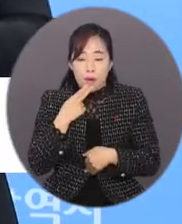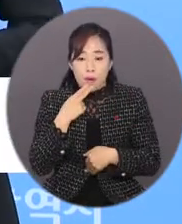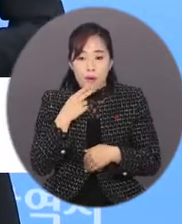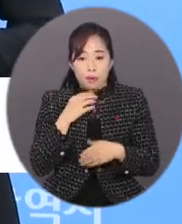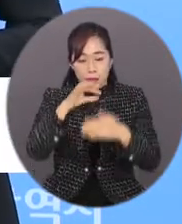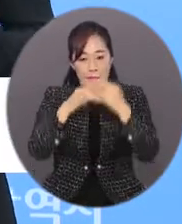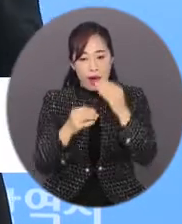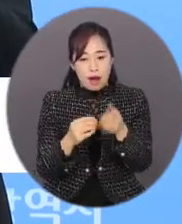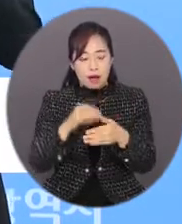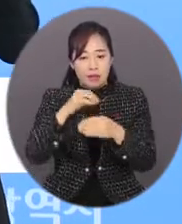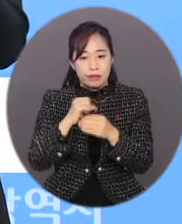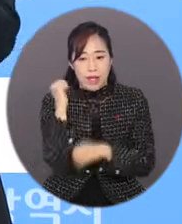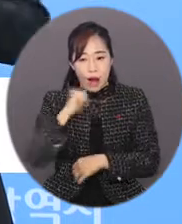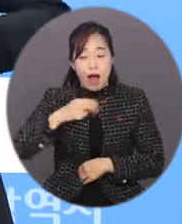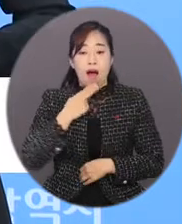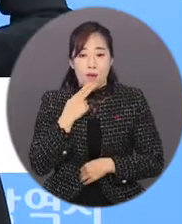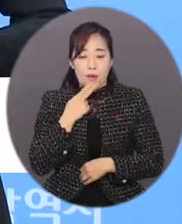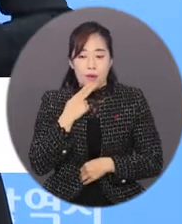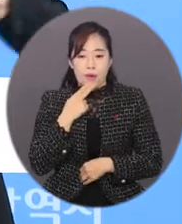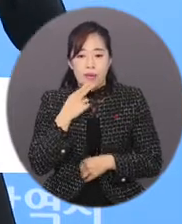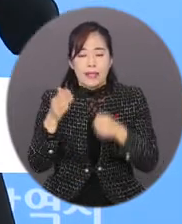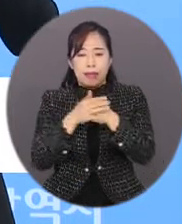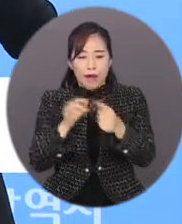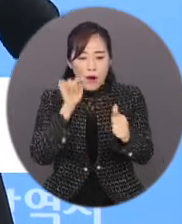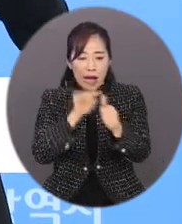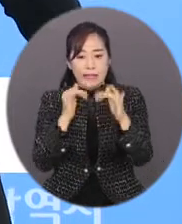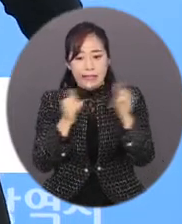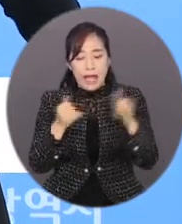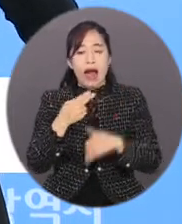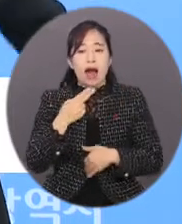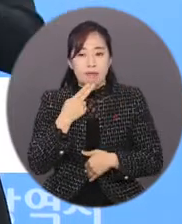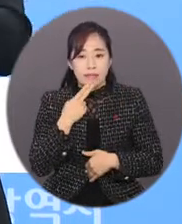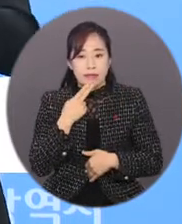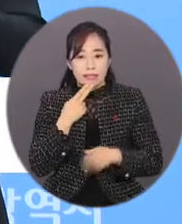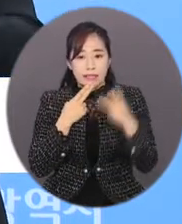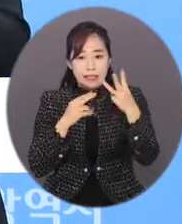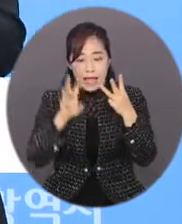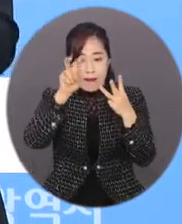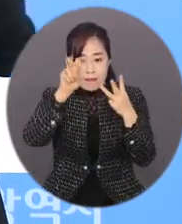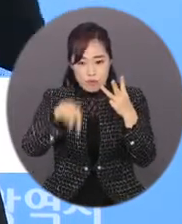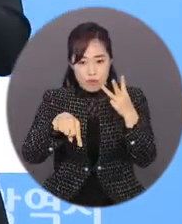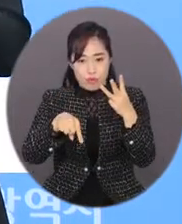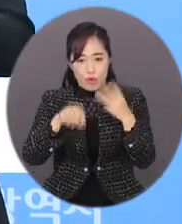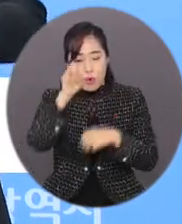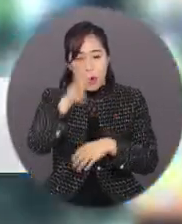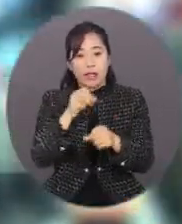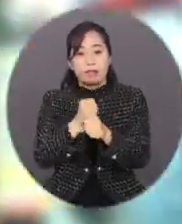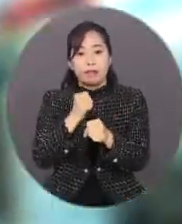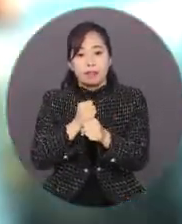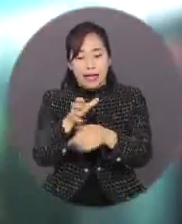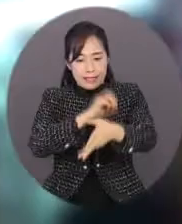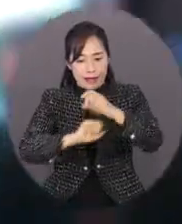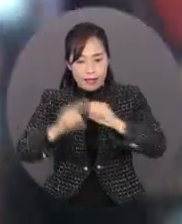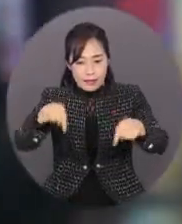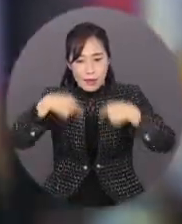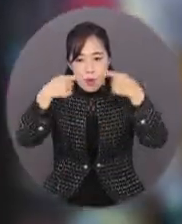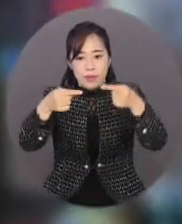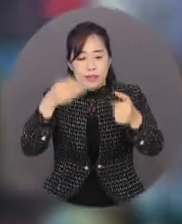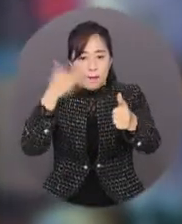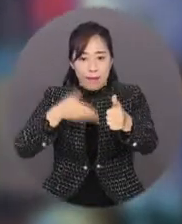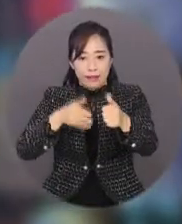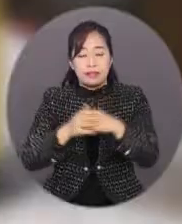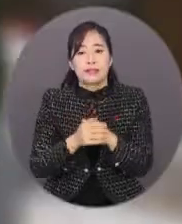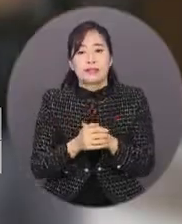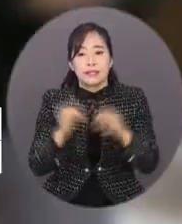위반 없고 그리하여 확진자 없는 산무 광주 만들기에 적극 동참해 주십시오. 정부가 사회적